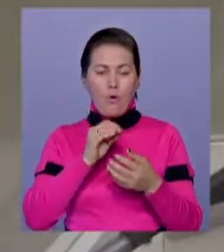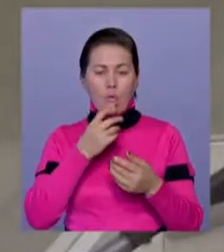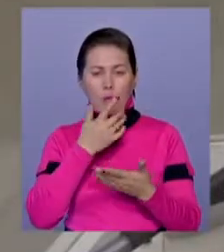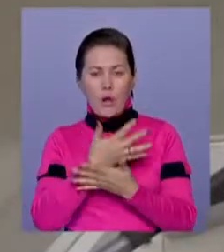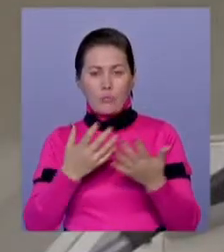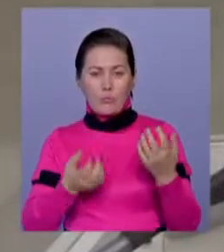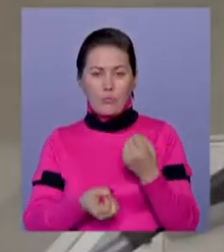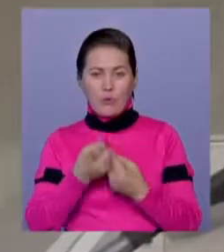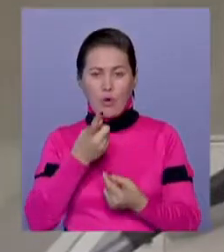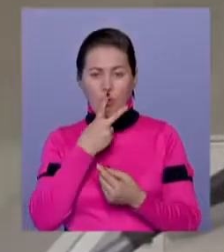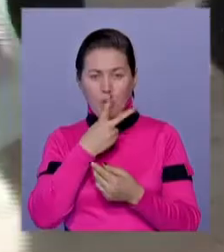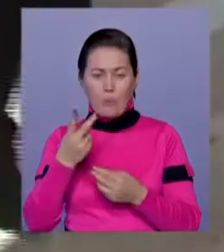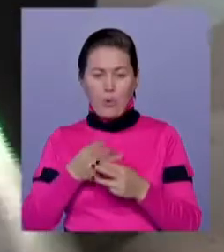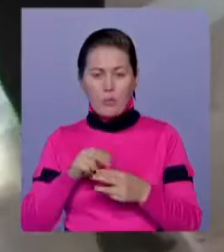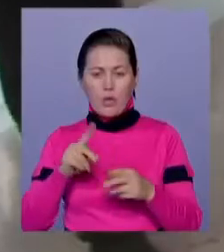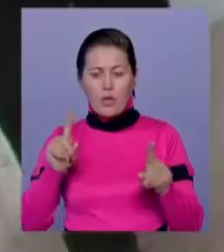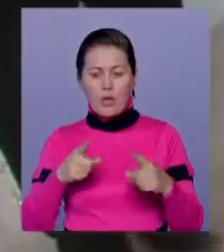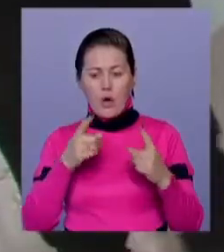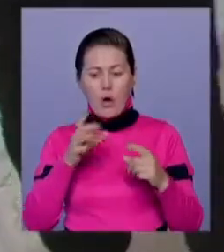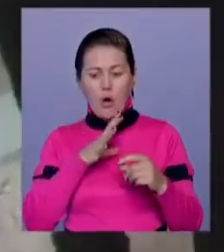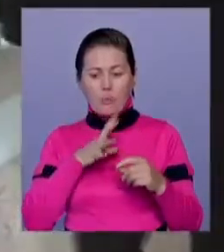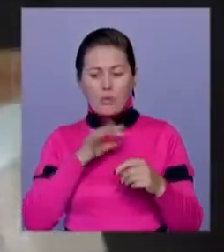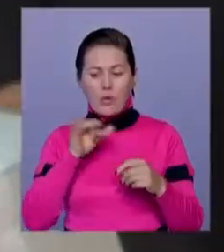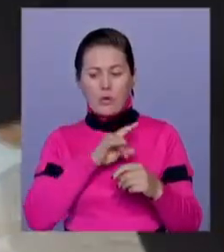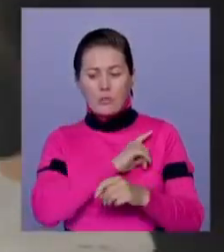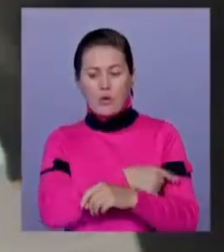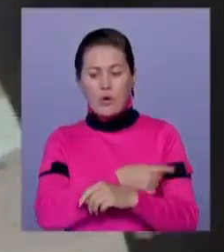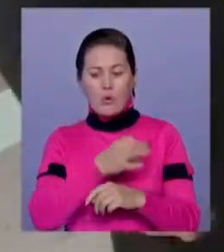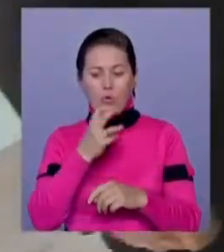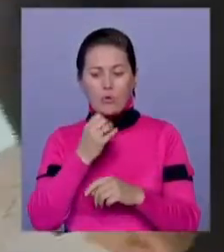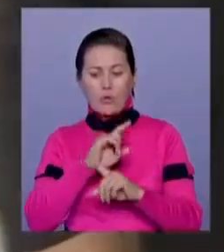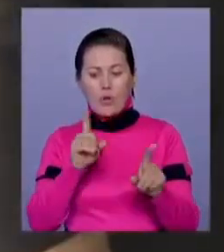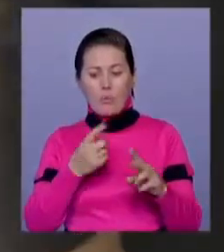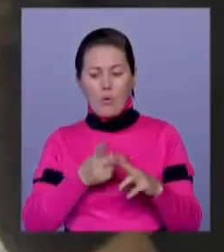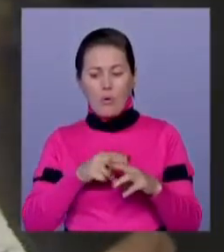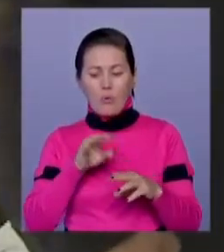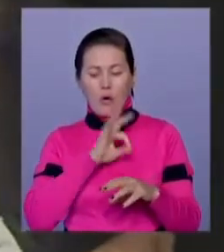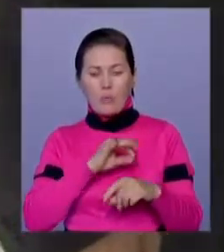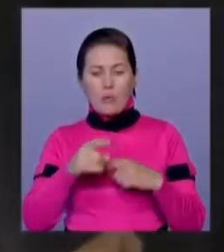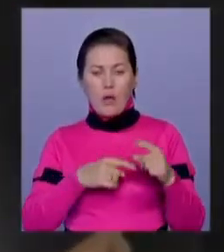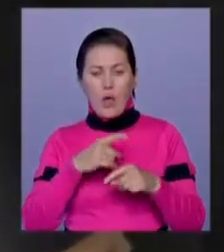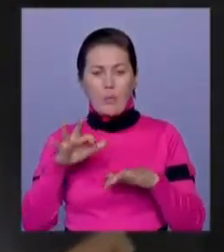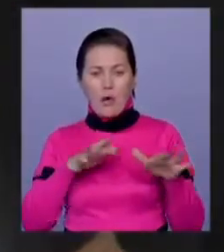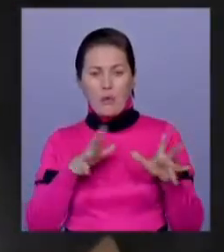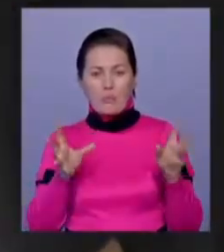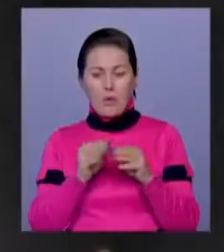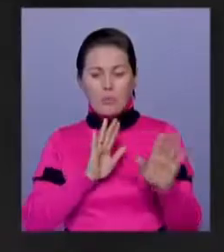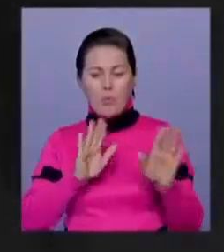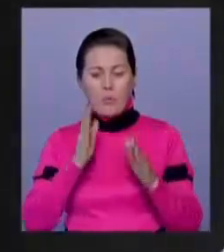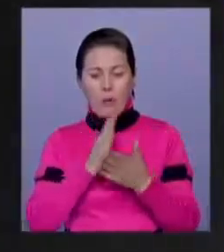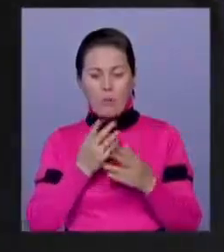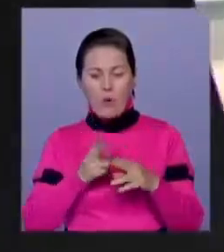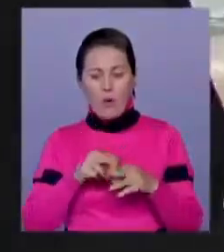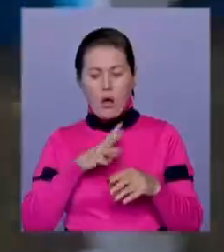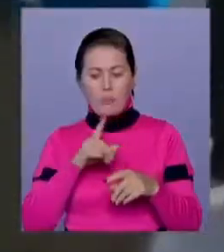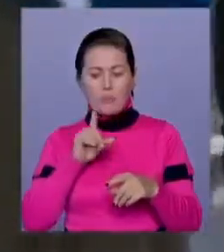қатарында Орбұлақ шайқасы реконструкциясы мен үшті мэппинг шоу технологиясын пайдалану арқылы жасалған бірегей көрме бар. Айта кету